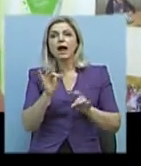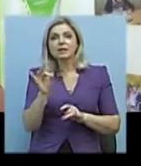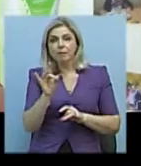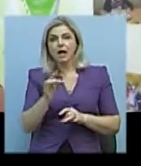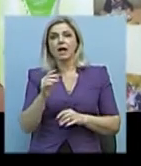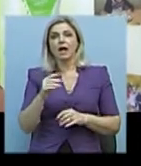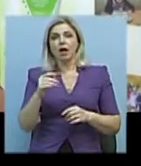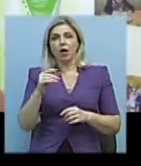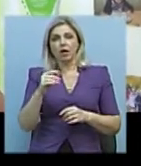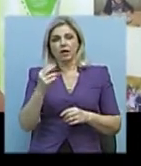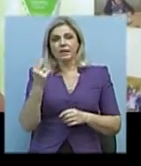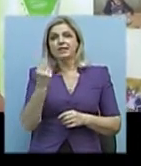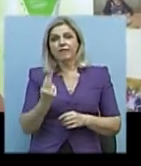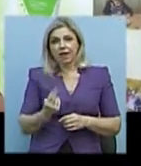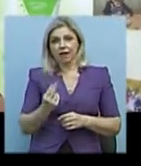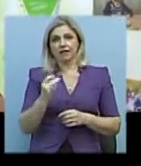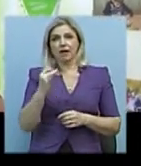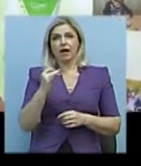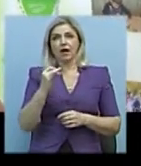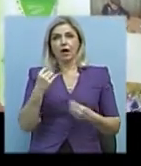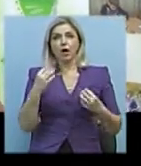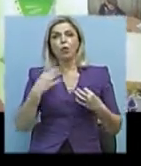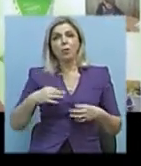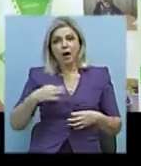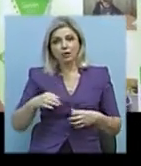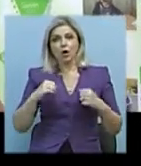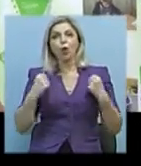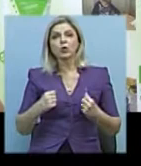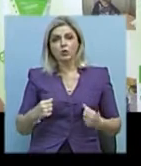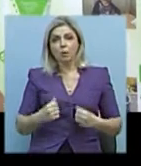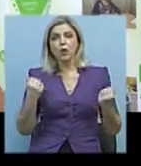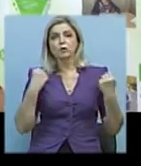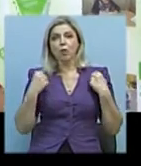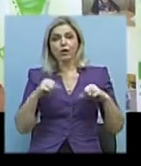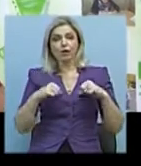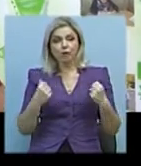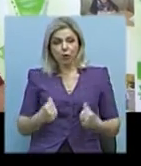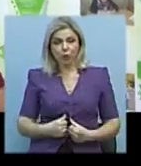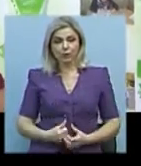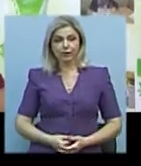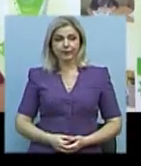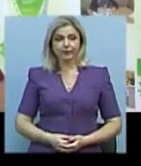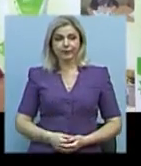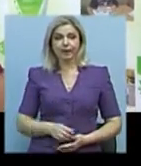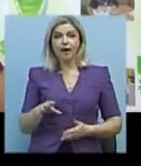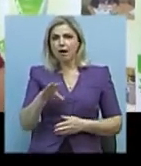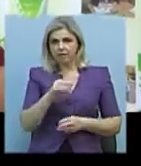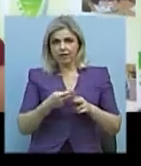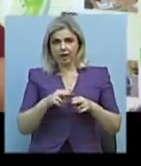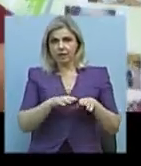колір, сорочки, костюма, спортивну форму. Цей весь